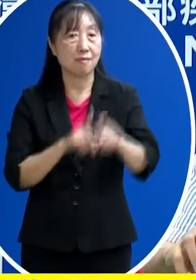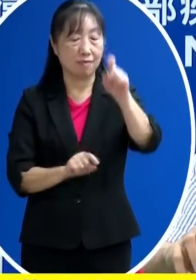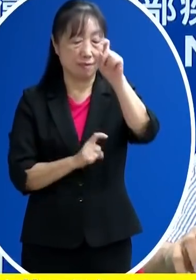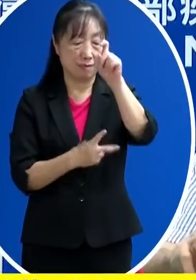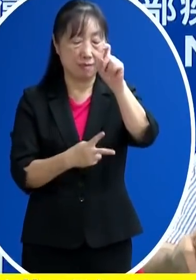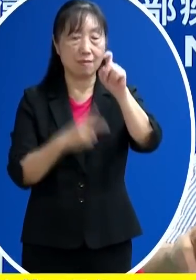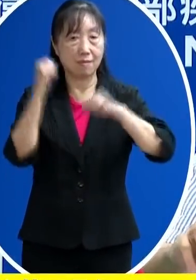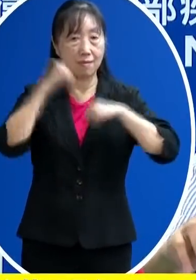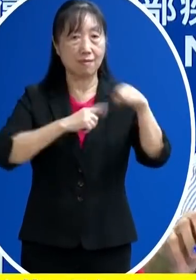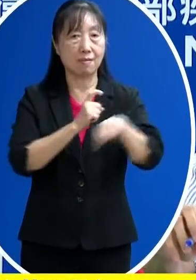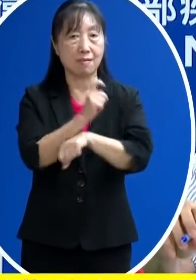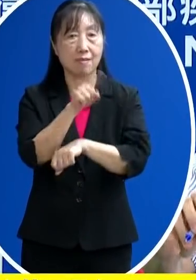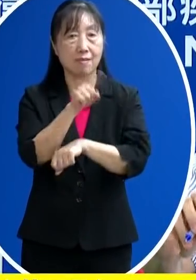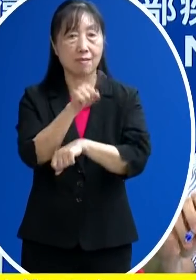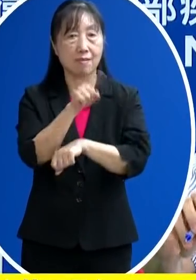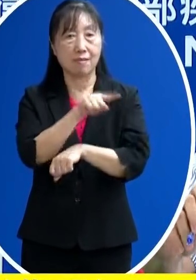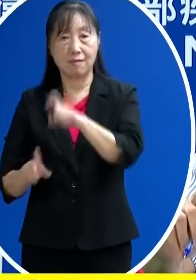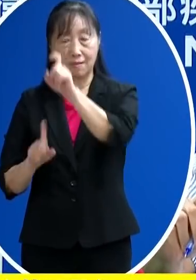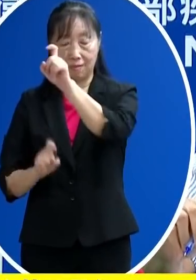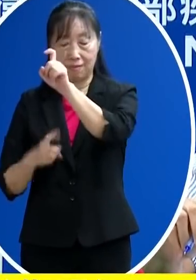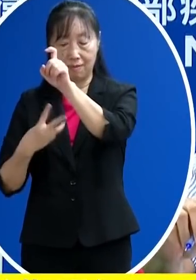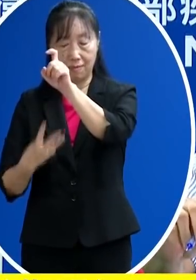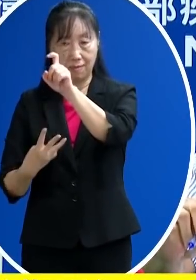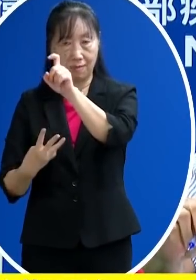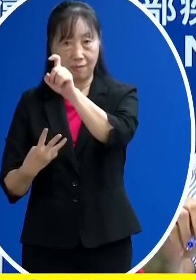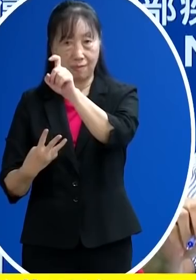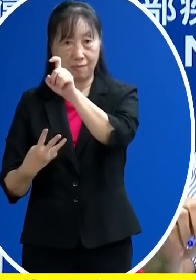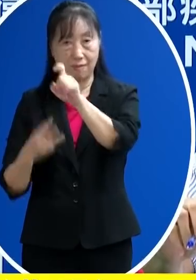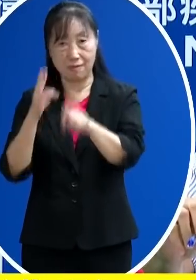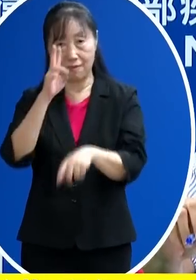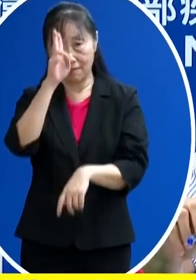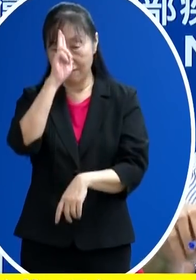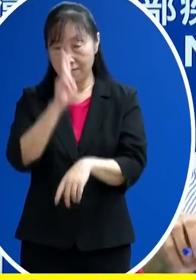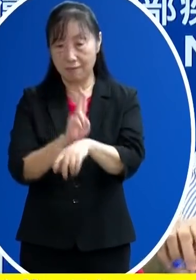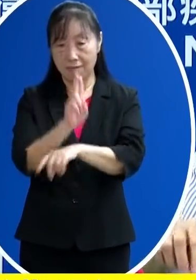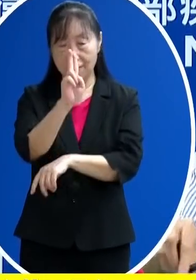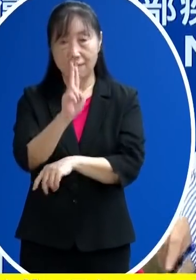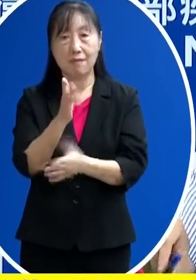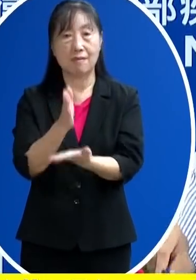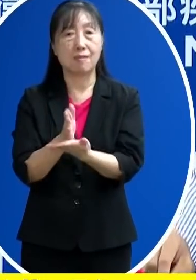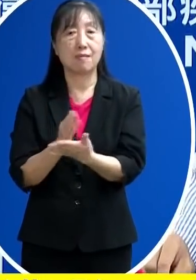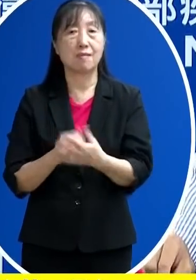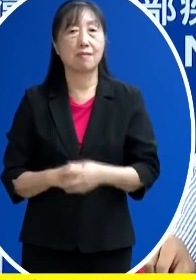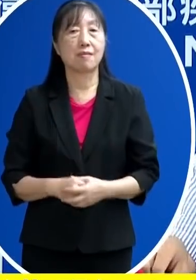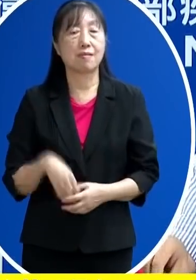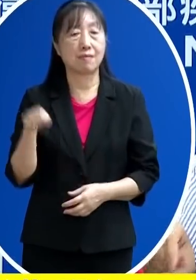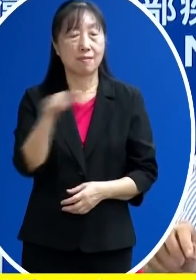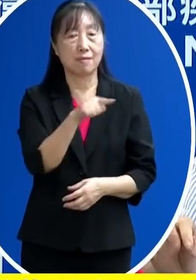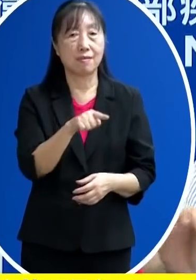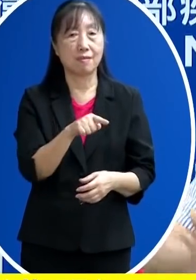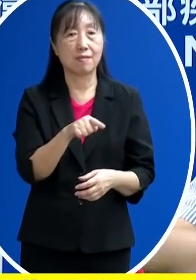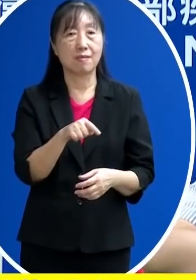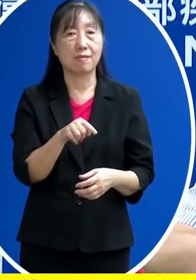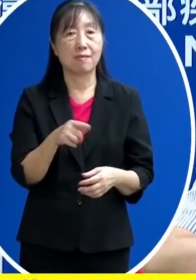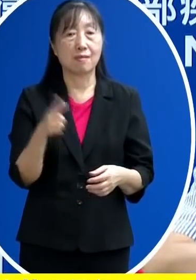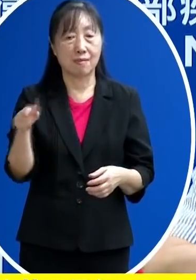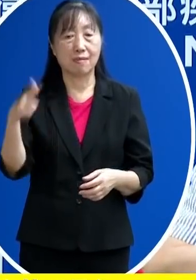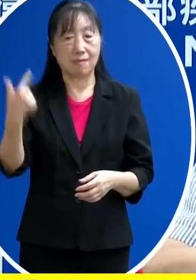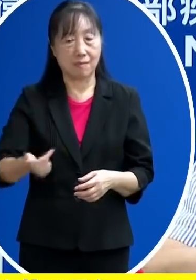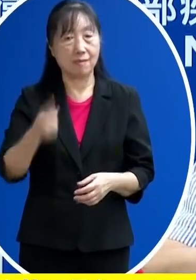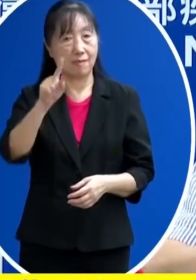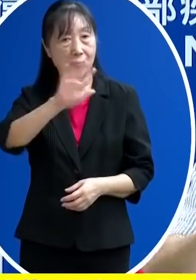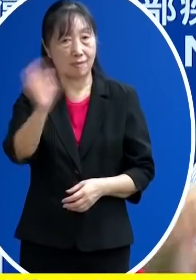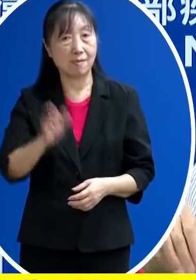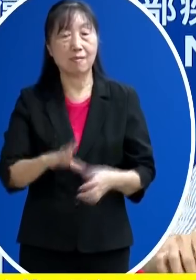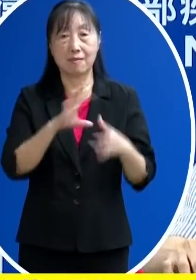10月12号的上午10点到10月13号的中午12点啊，相差了一天的时间哈，所以请大